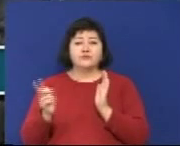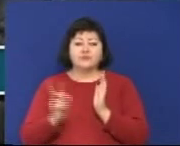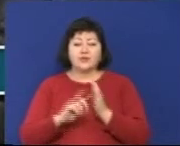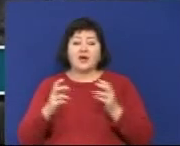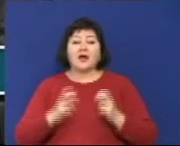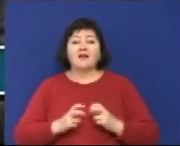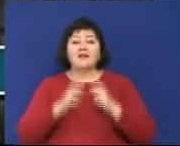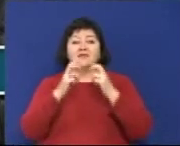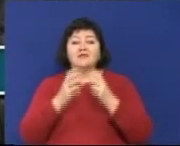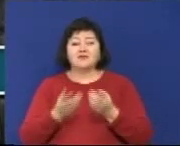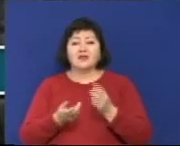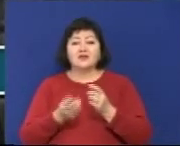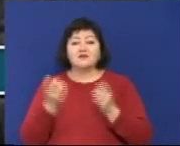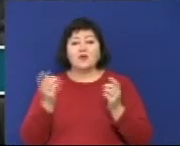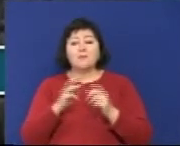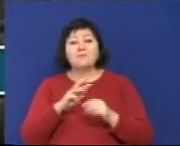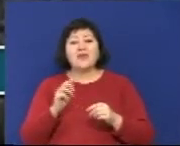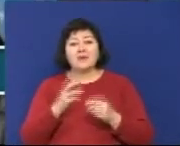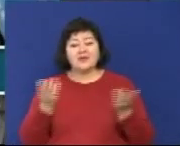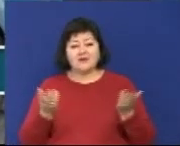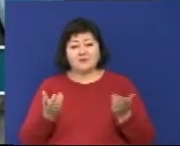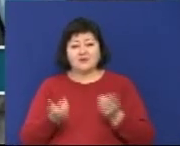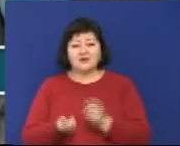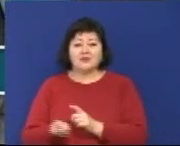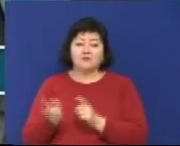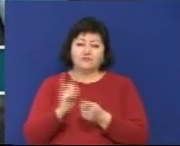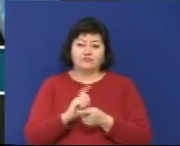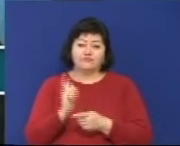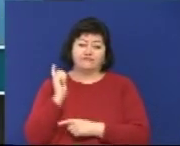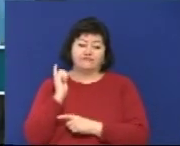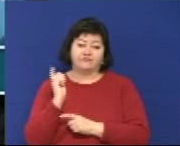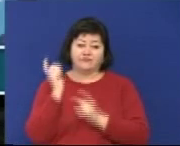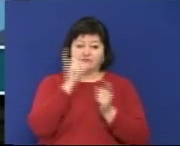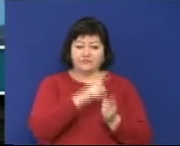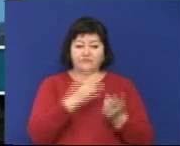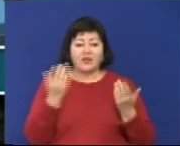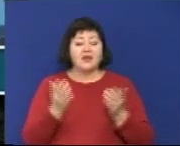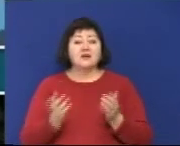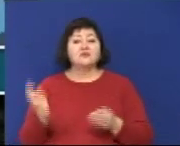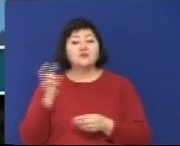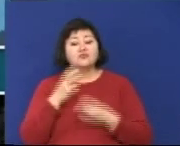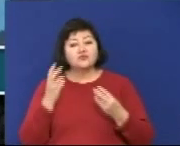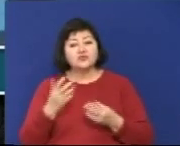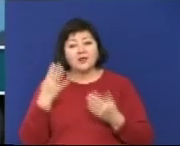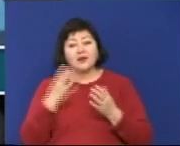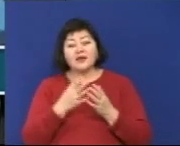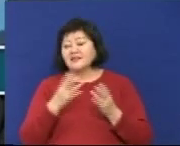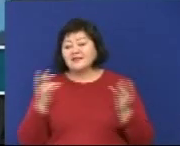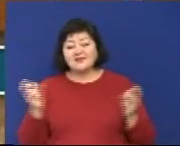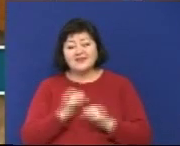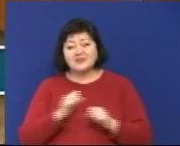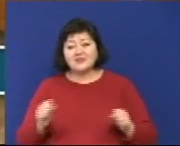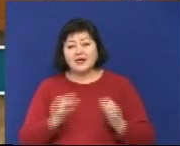один лифт работает, поэтому и ломается быстро. Нужно не перезагружать лифт, ездить не более 4 человек, но мало кто соблюдает эти